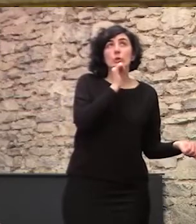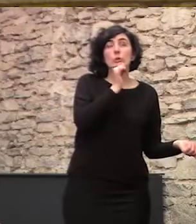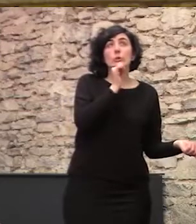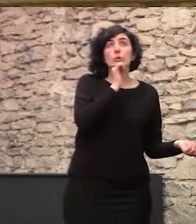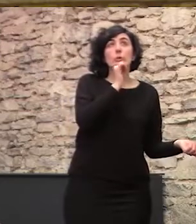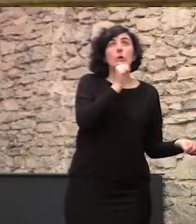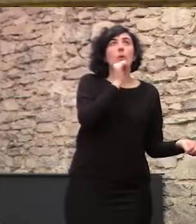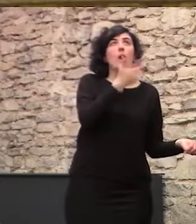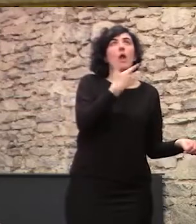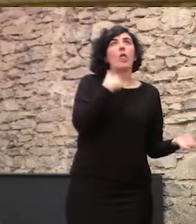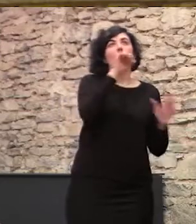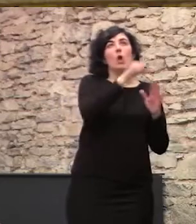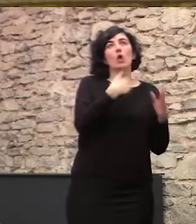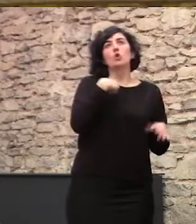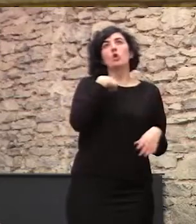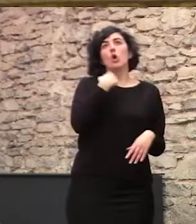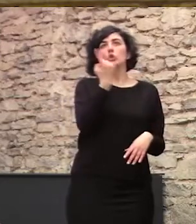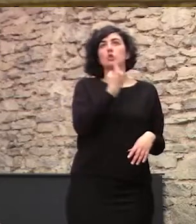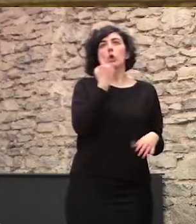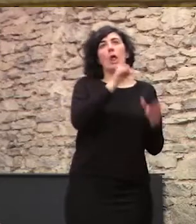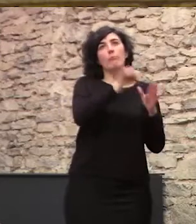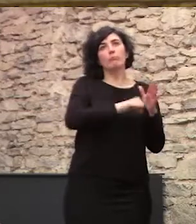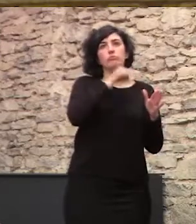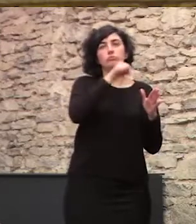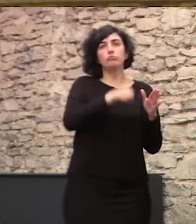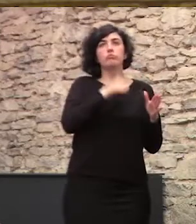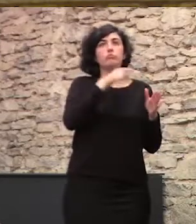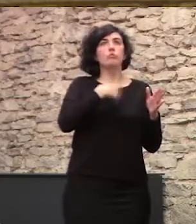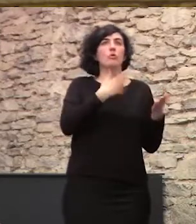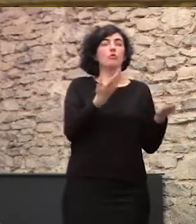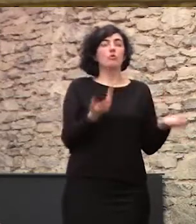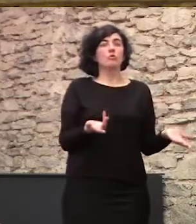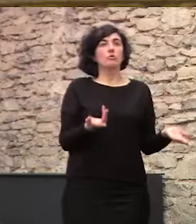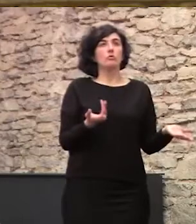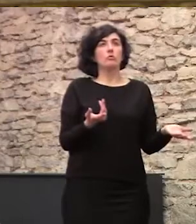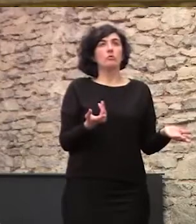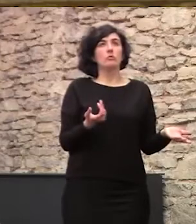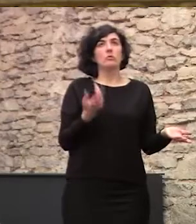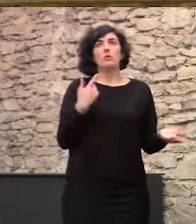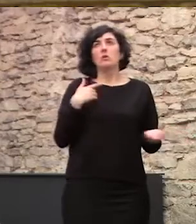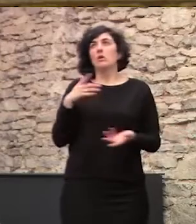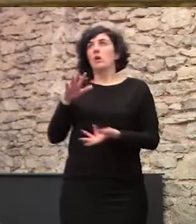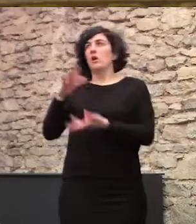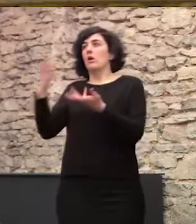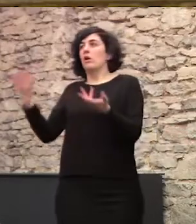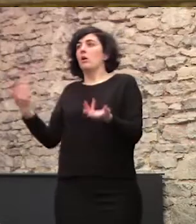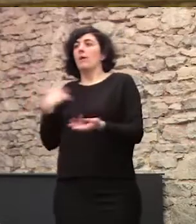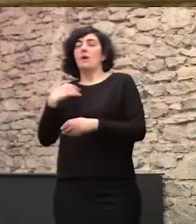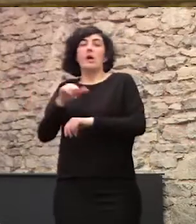Monologikoa. Ez hain mono, hori da. Eta ez hain tonu, ze, gero monologo mota